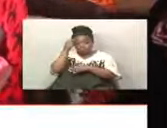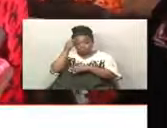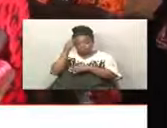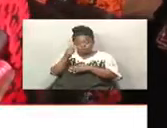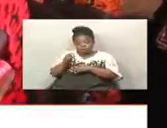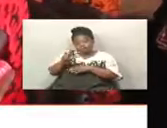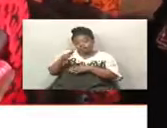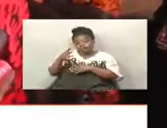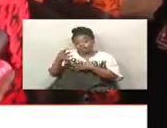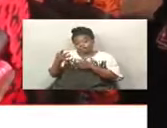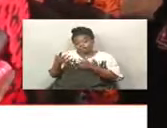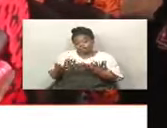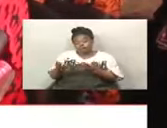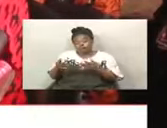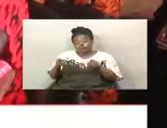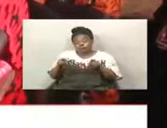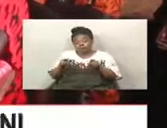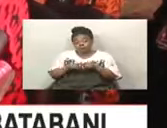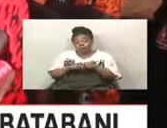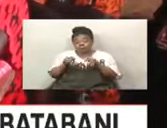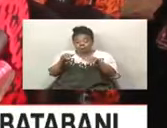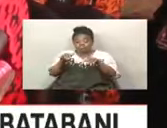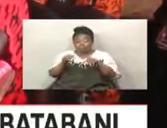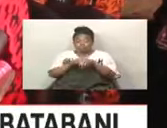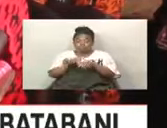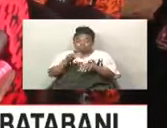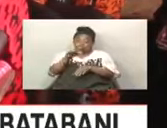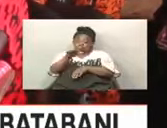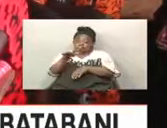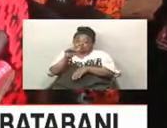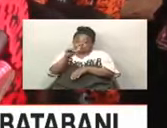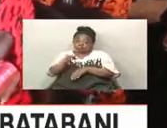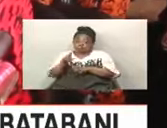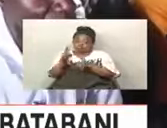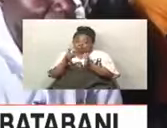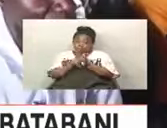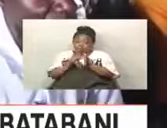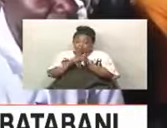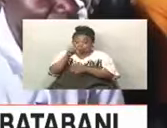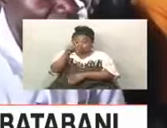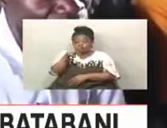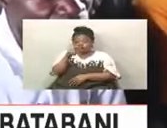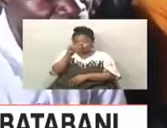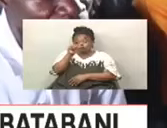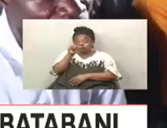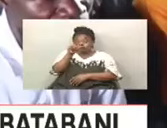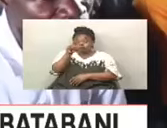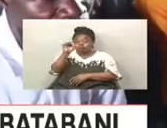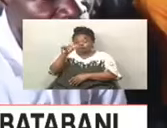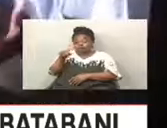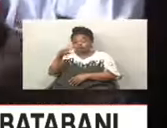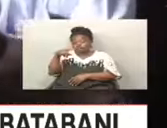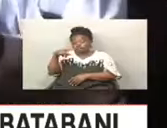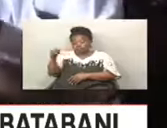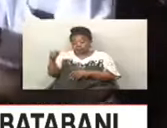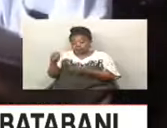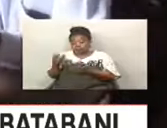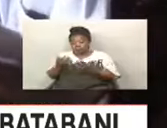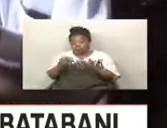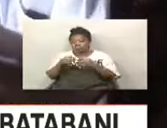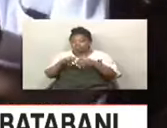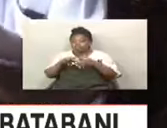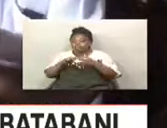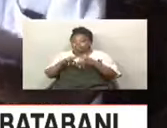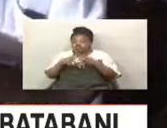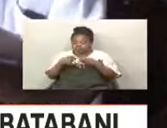mutonde w'ensi Aisha Sekindi omubaka wa gavumenti e Kalungo Dr. Pade Kayondo ne bagenda abatawulule batuuzizza olukiiko